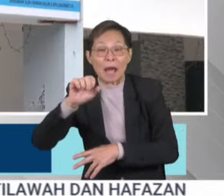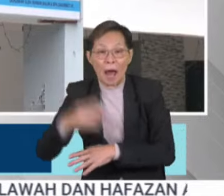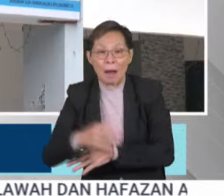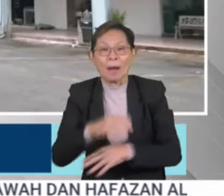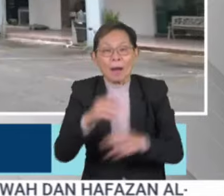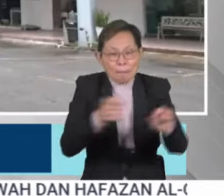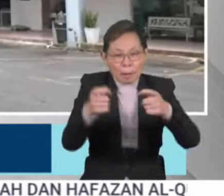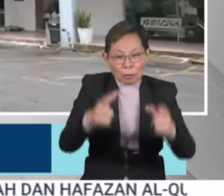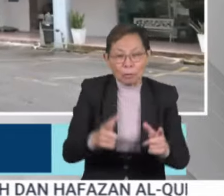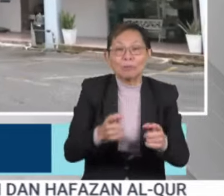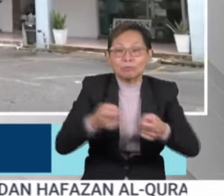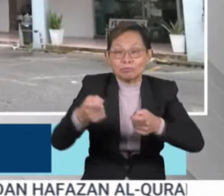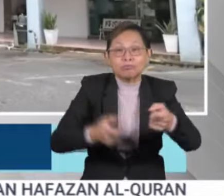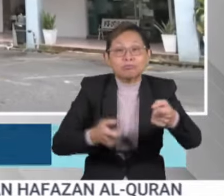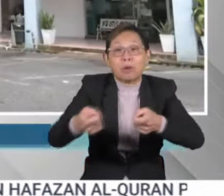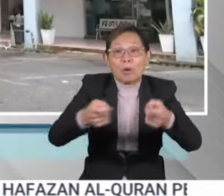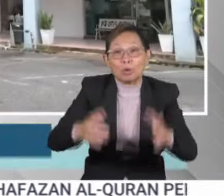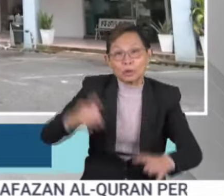ditahan mengikut SOSMA.